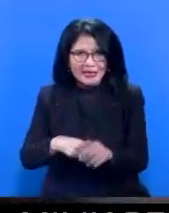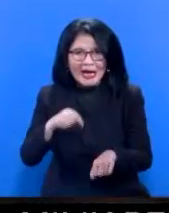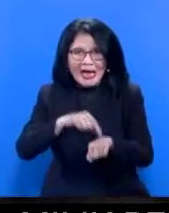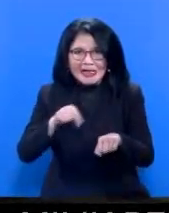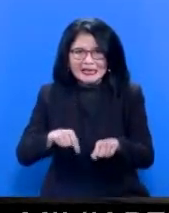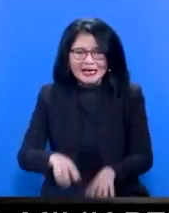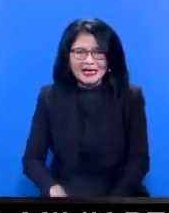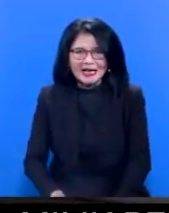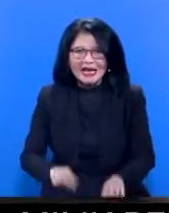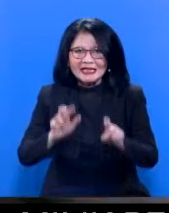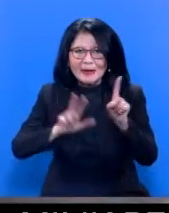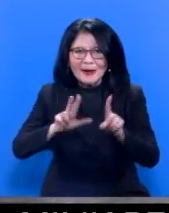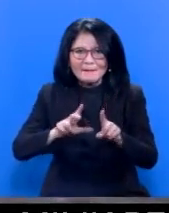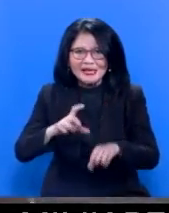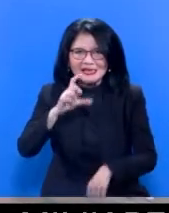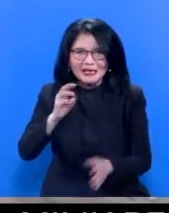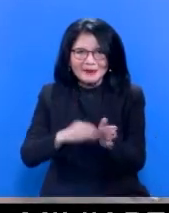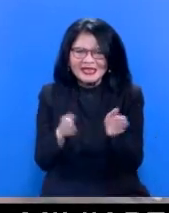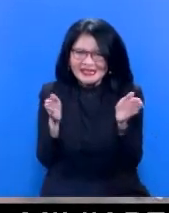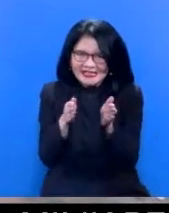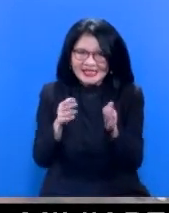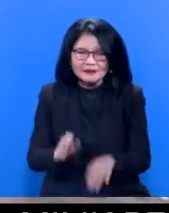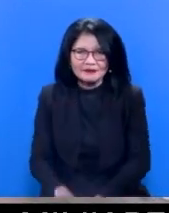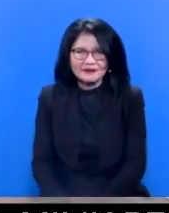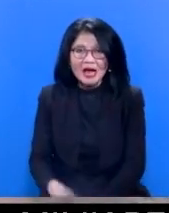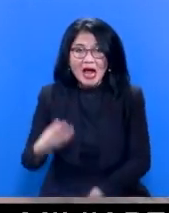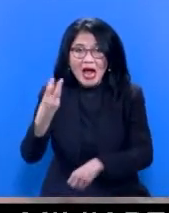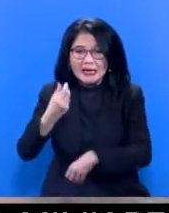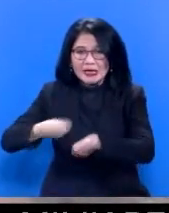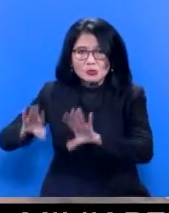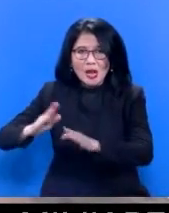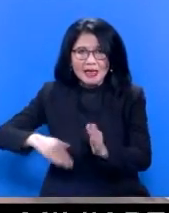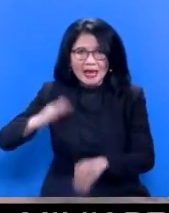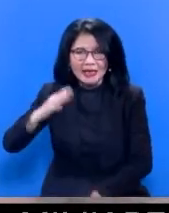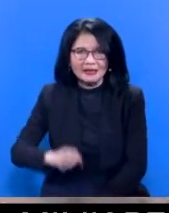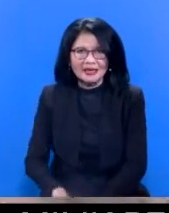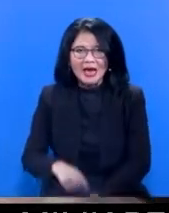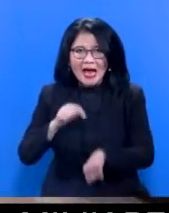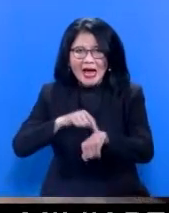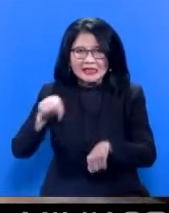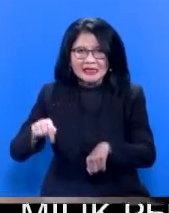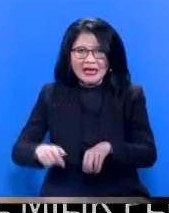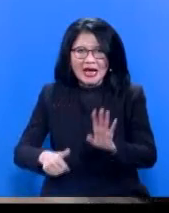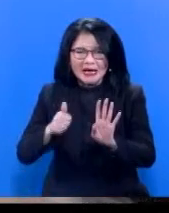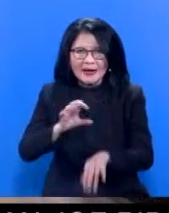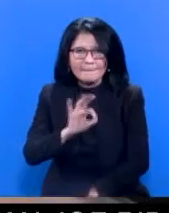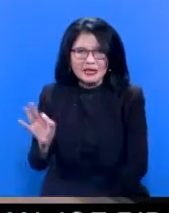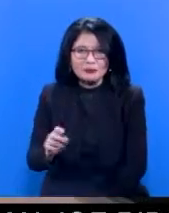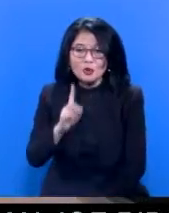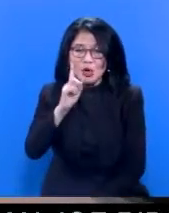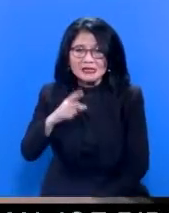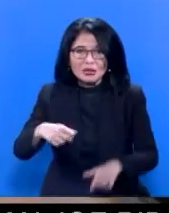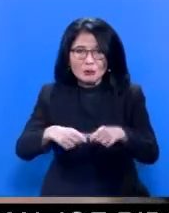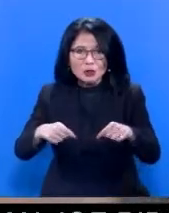menjadi sekitar 18 cm. Harga jual pun naik dari Rp5.000 menjadi Rp6.000 per potong